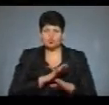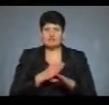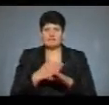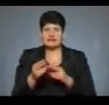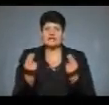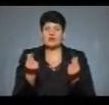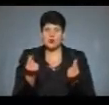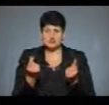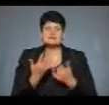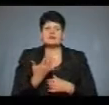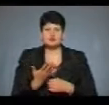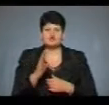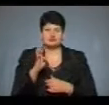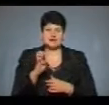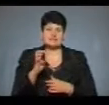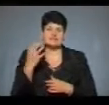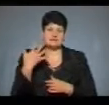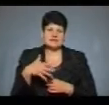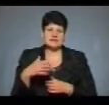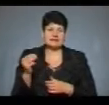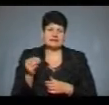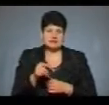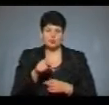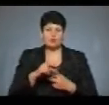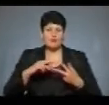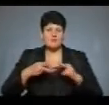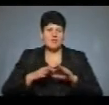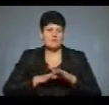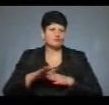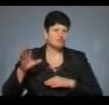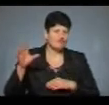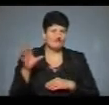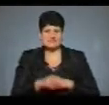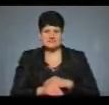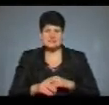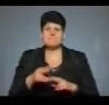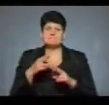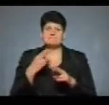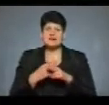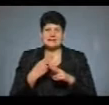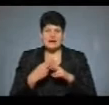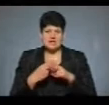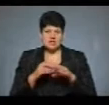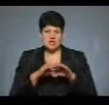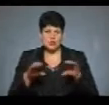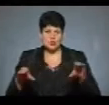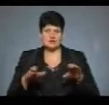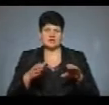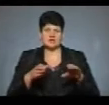гроші. Скільки? 450 тисяч. Тут поміняли повністю все. Тобто металічні конструкції,